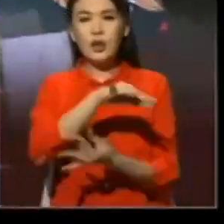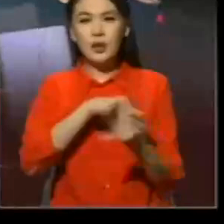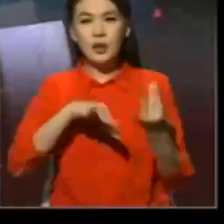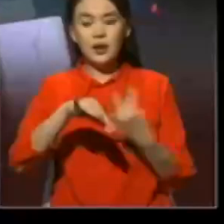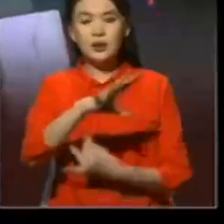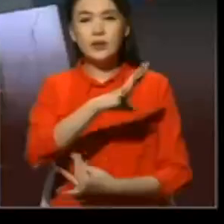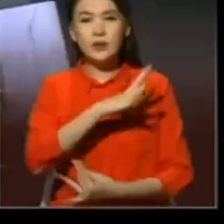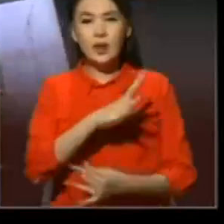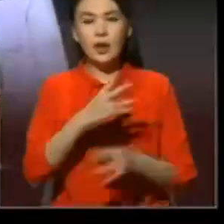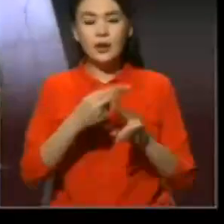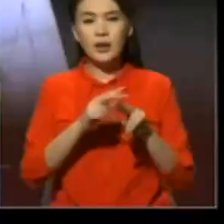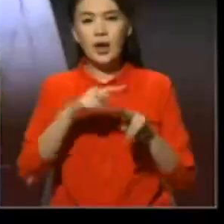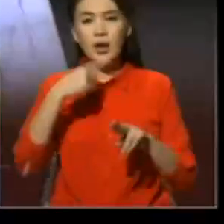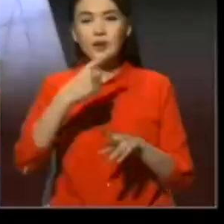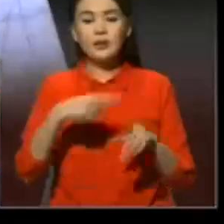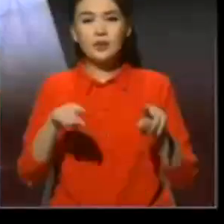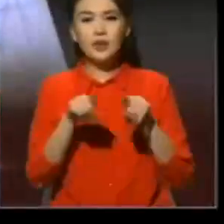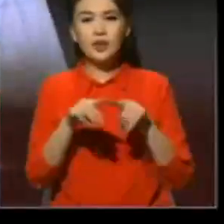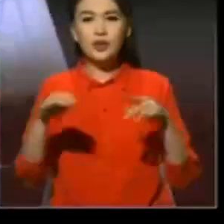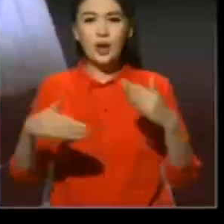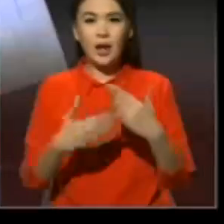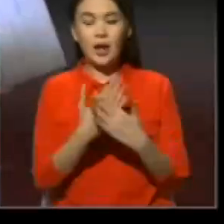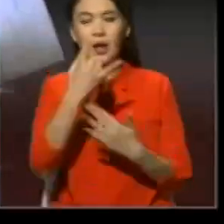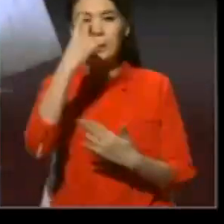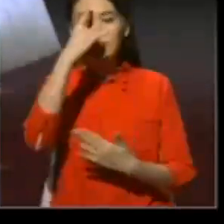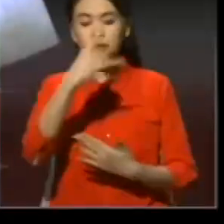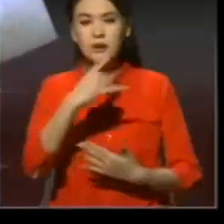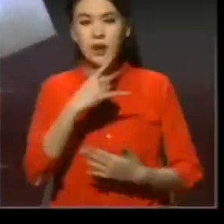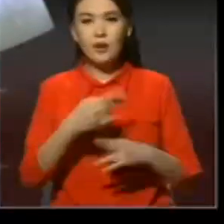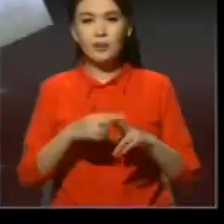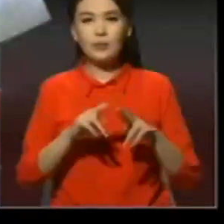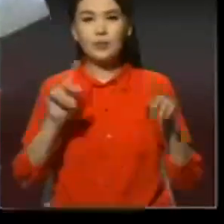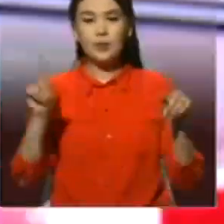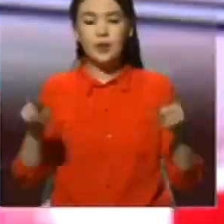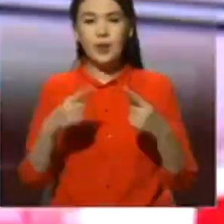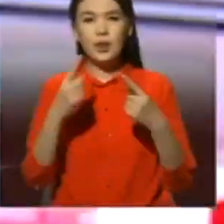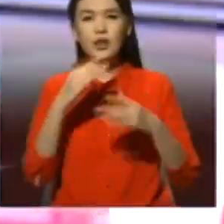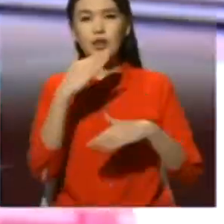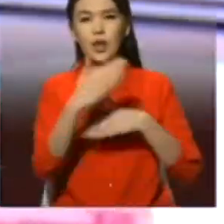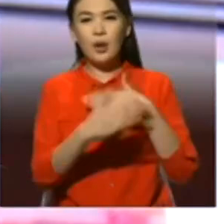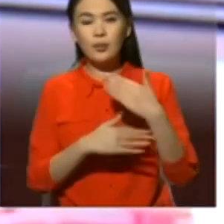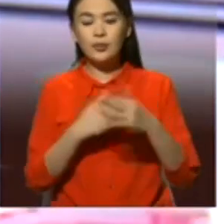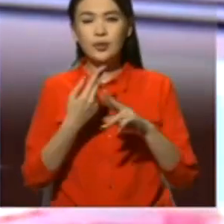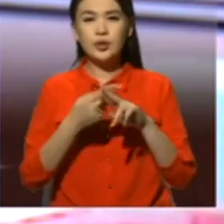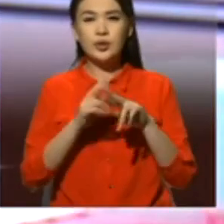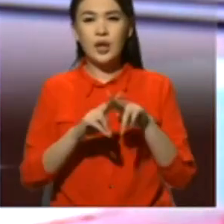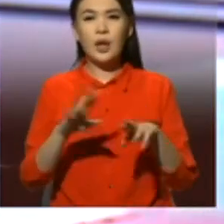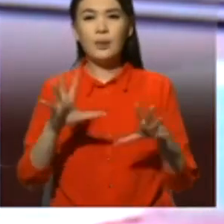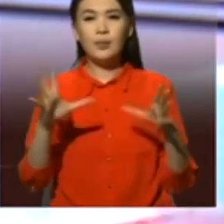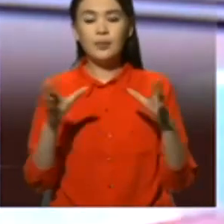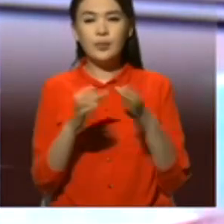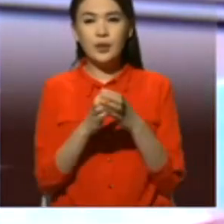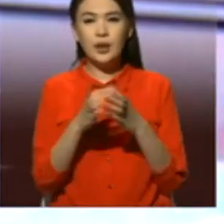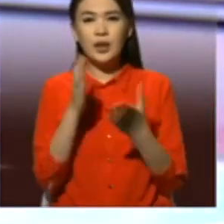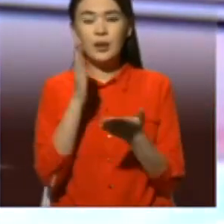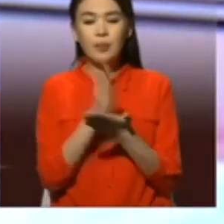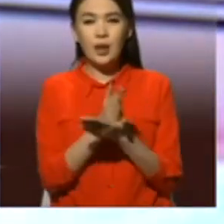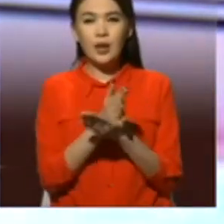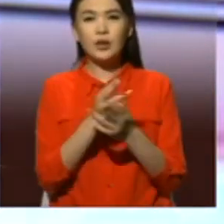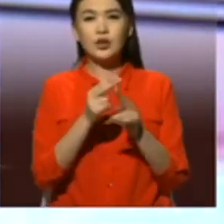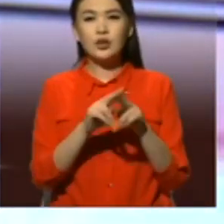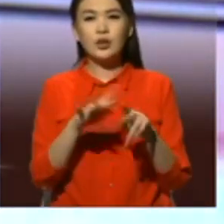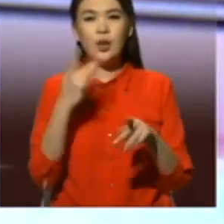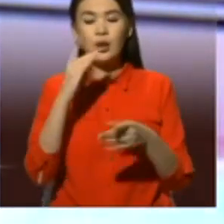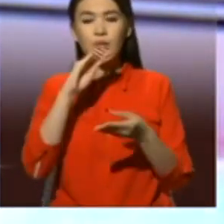өзіңіз айтқандай, бұл енді жаңа Қазақстан, бірлік, тұрақтылық, бұл даму. Енді бірлік бар жерде тұрақтылық, тұрақтылық бар